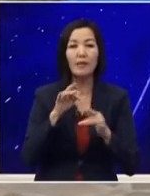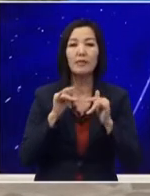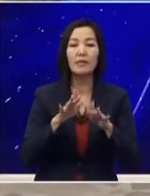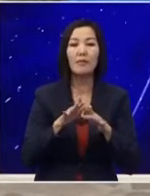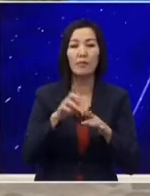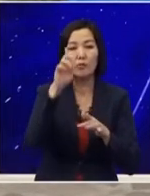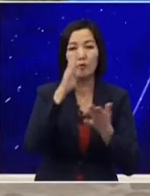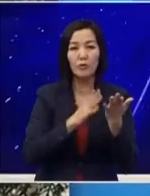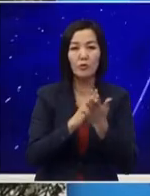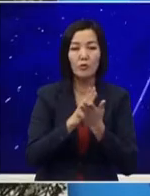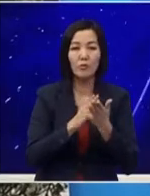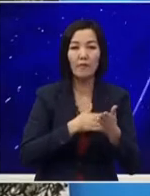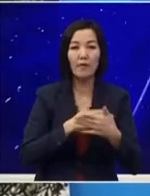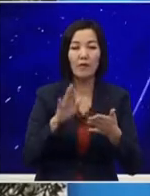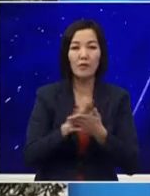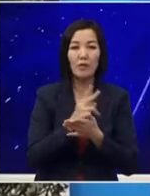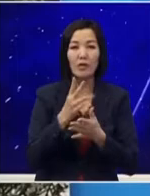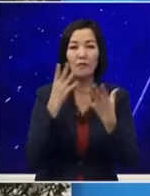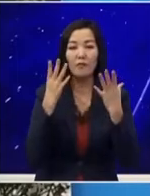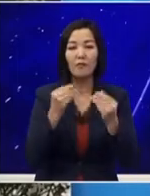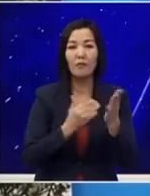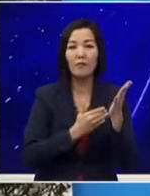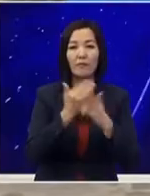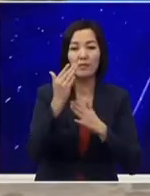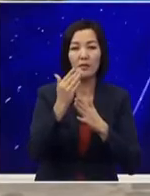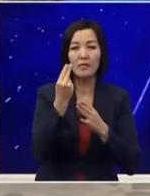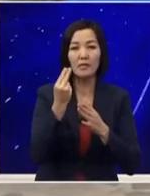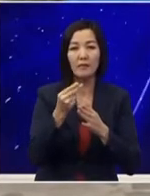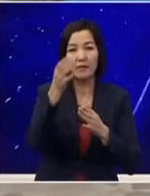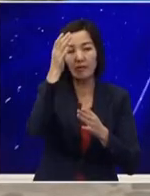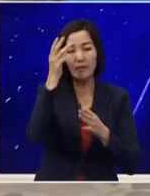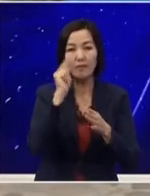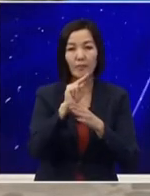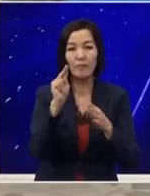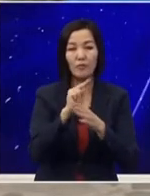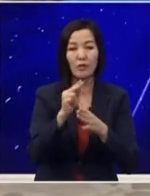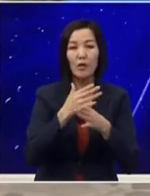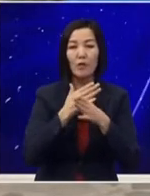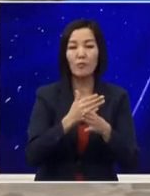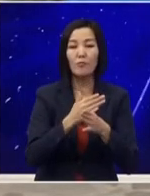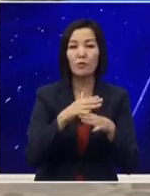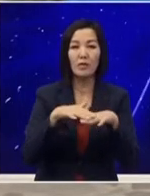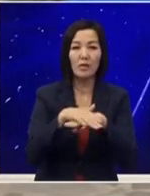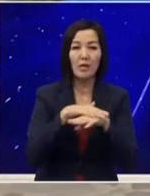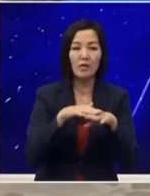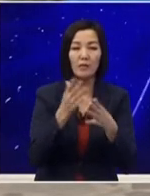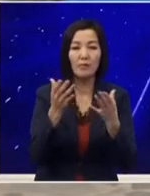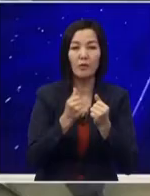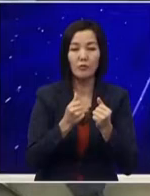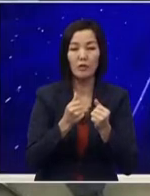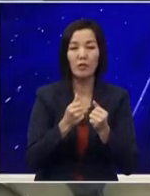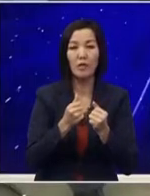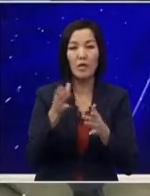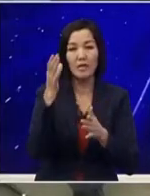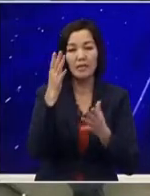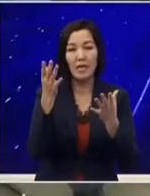службы. Волонтеры на протяжении двух дней обучаются у высококлассных специалистов кейсам методической помощи для граждан и получают знания в этой области.